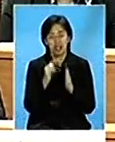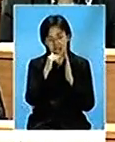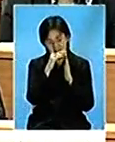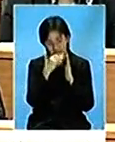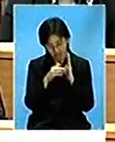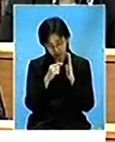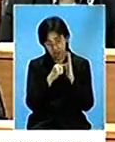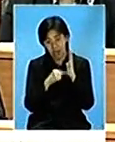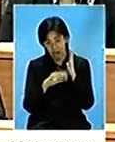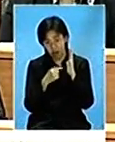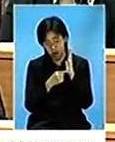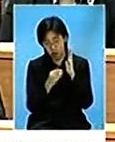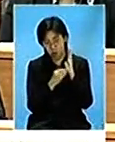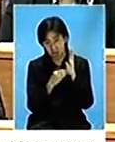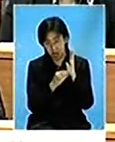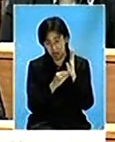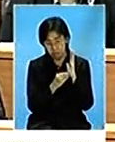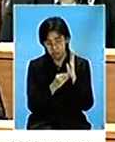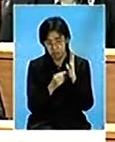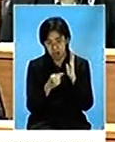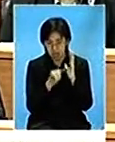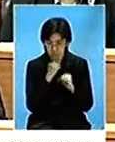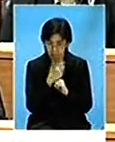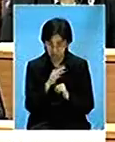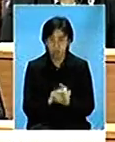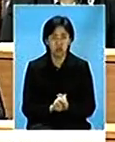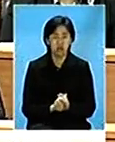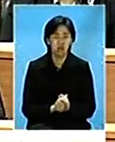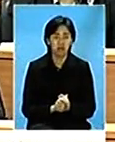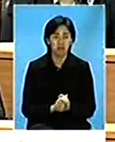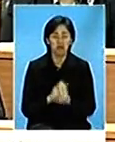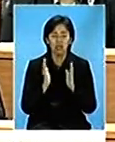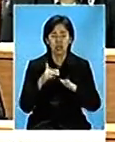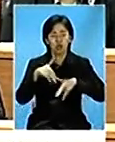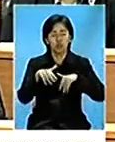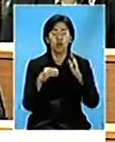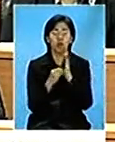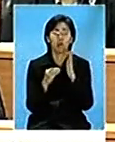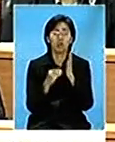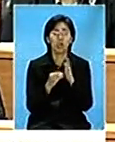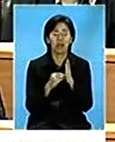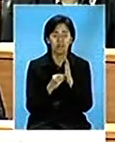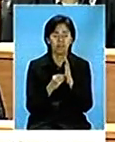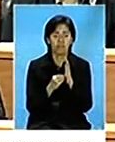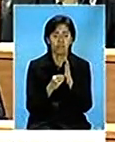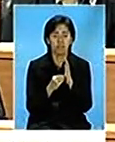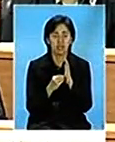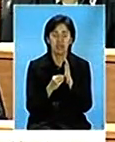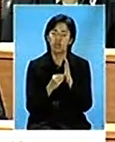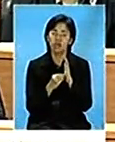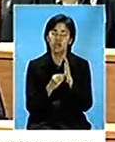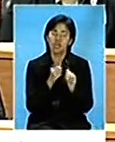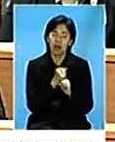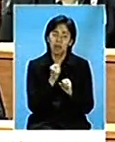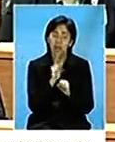ริหารแล้วปลายน้ำคือกรุงเทพมหานครท่านบริหารแล้วแต่ความเชื่อมั่นของคนกรุงเทพเนี่ยนะครับทางเทคนิคท่านมีอะไรบ้